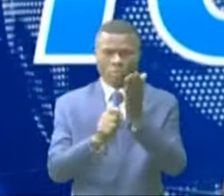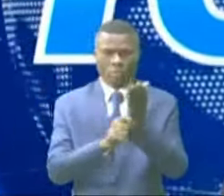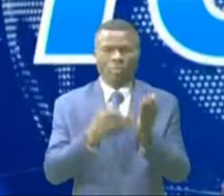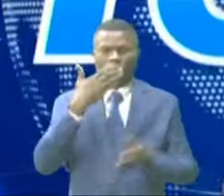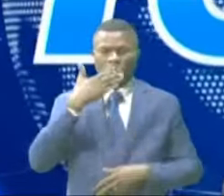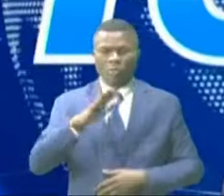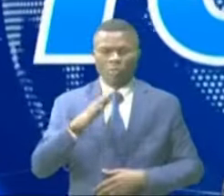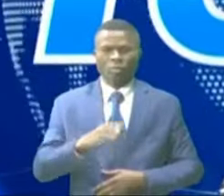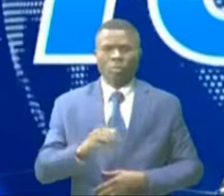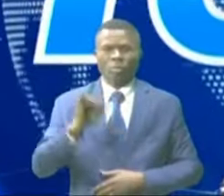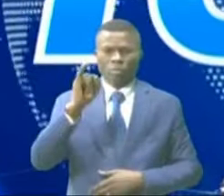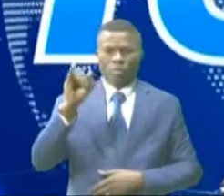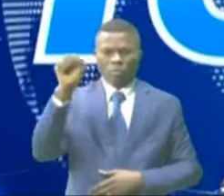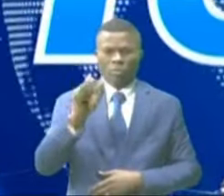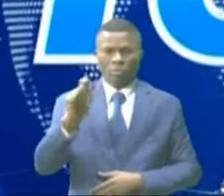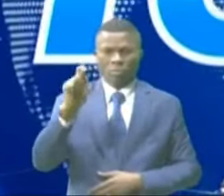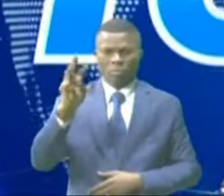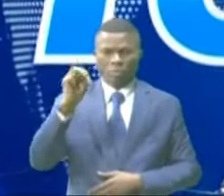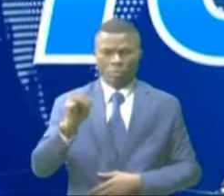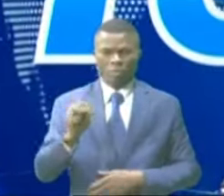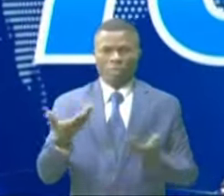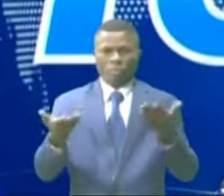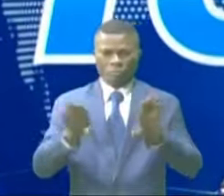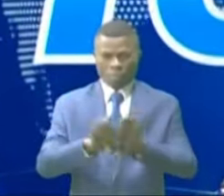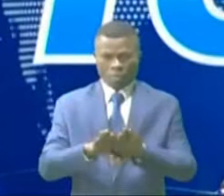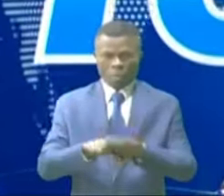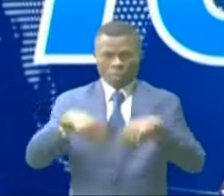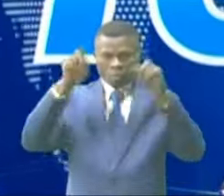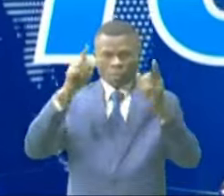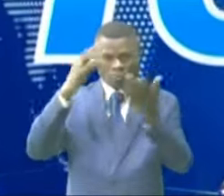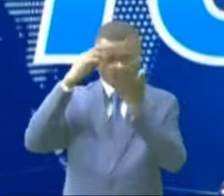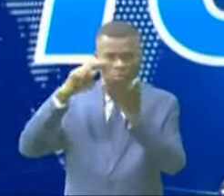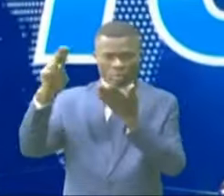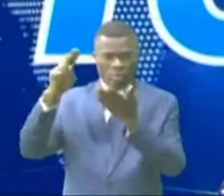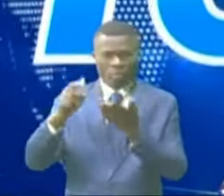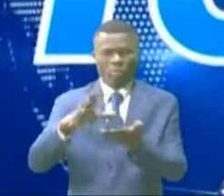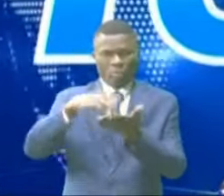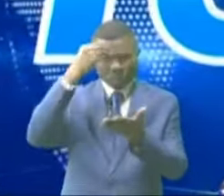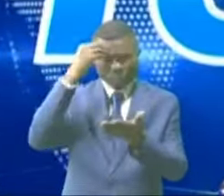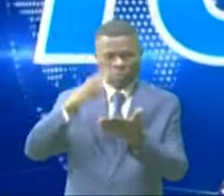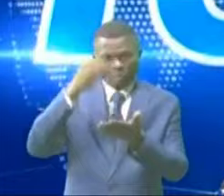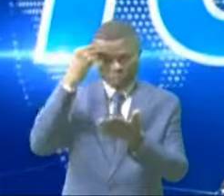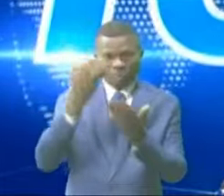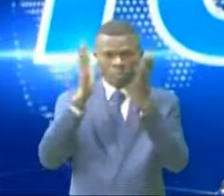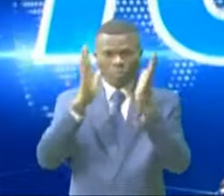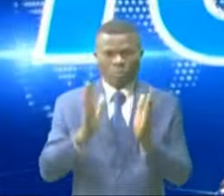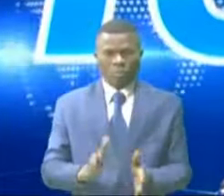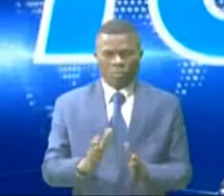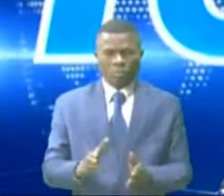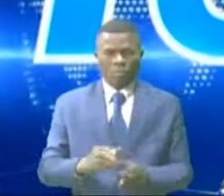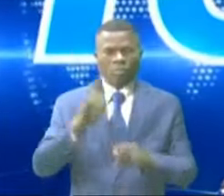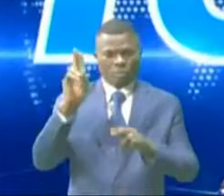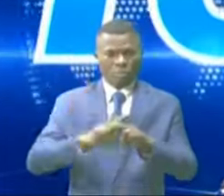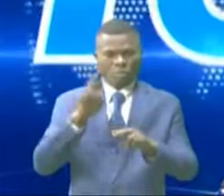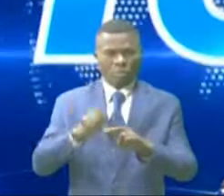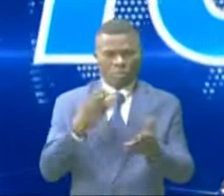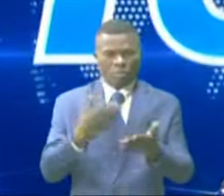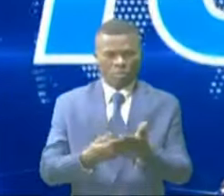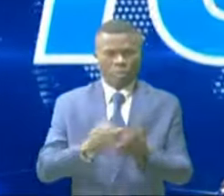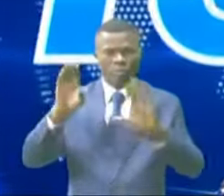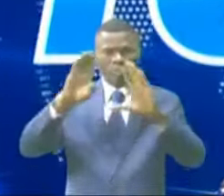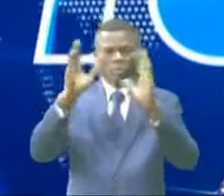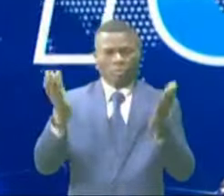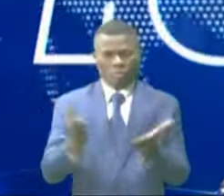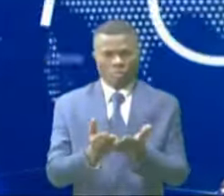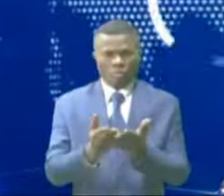médicales, ISTEM, Lodja, a clôturé son année académique. La matière grise acquise par les étudiants sera mise à profit à la